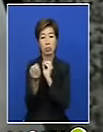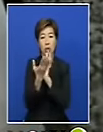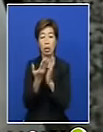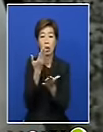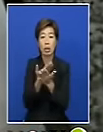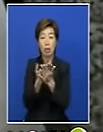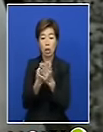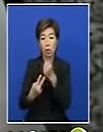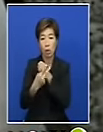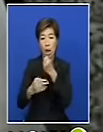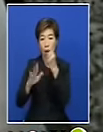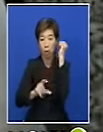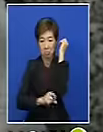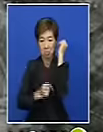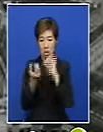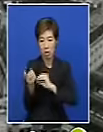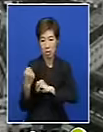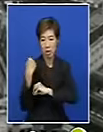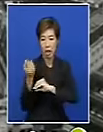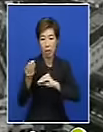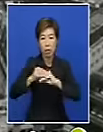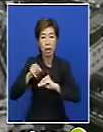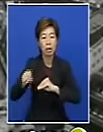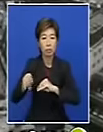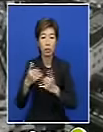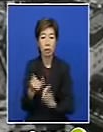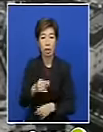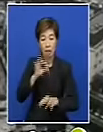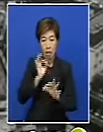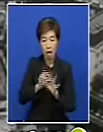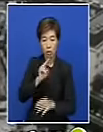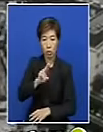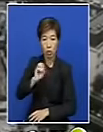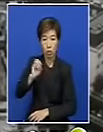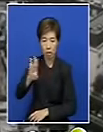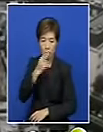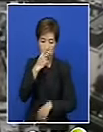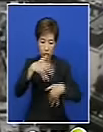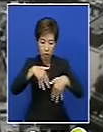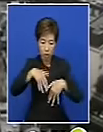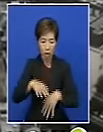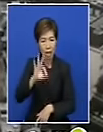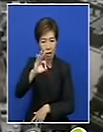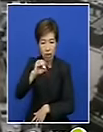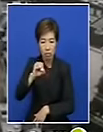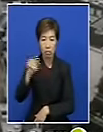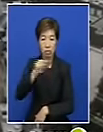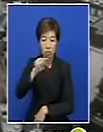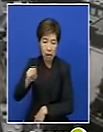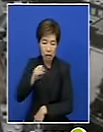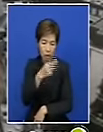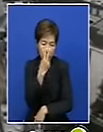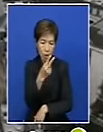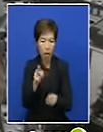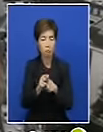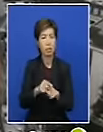งินดอลลาร์สิงคโปร์แข็งค่าขึ้นประมาณ 10%ทั้งนี้ UOB ระบุว่าลูกค้ากว่า 90% มาจากสิงคโปร์มาเลเซีย